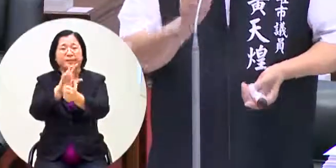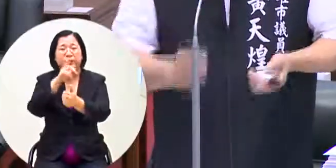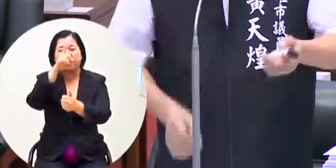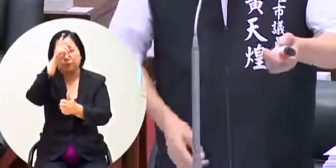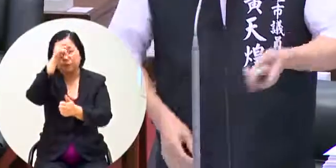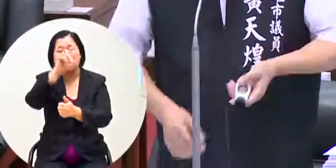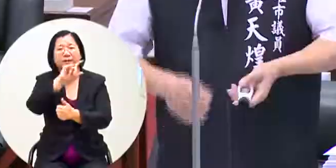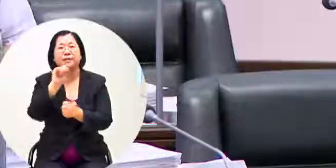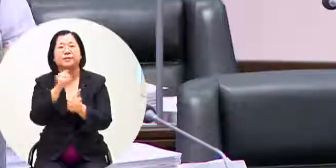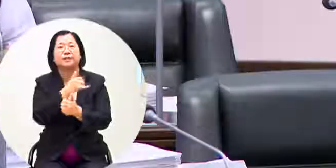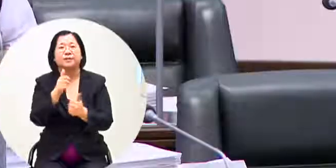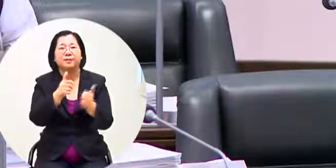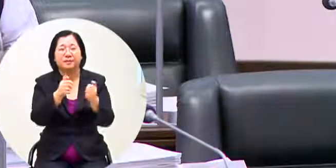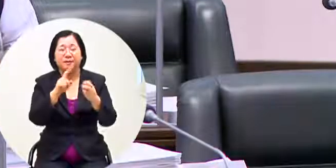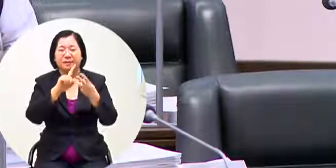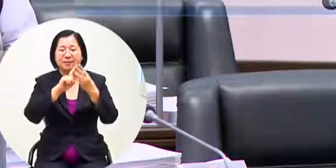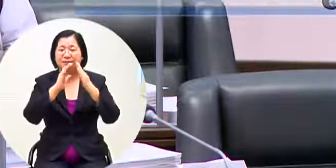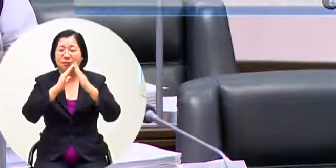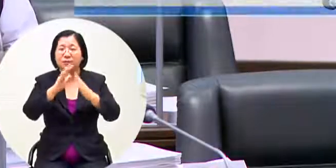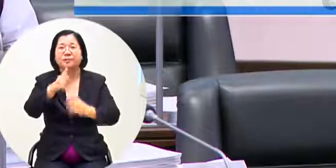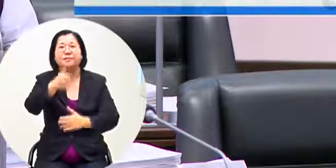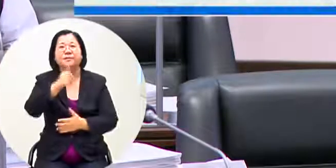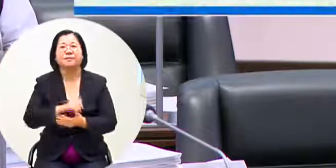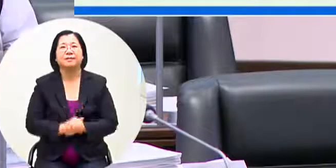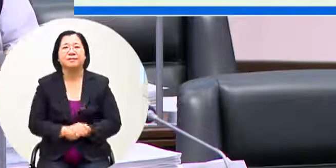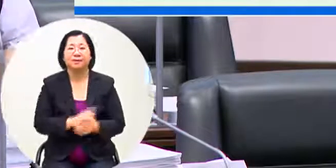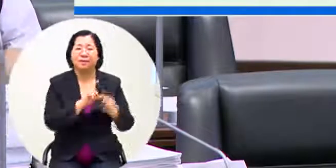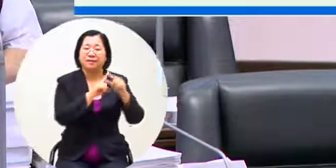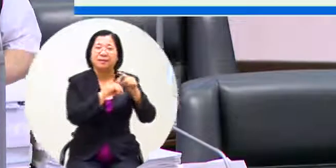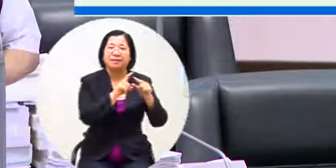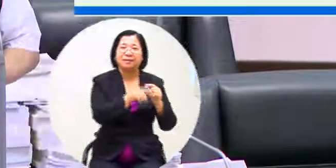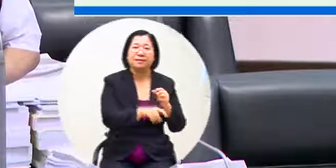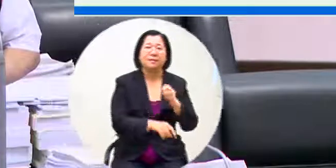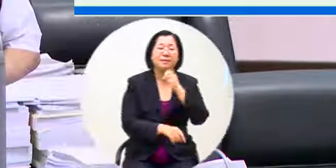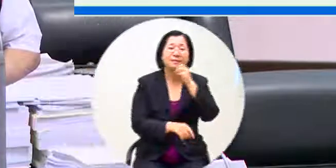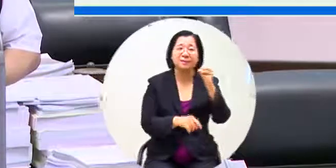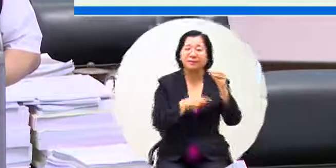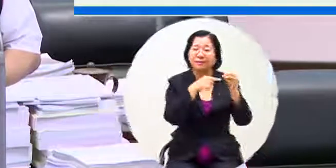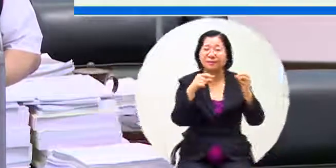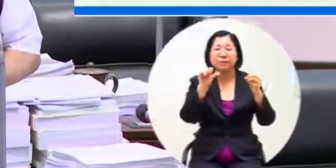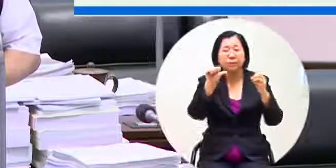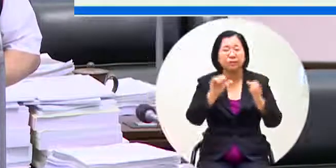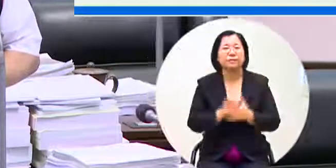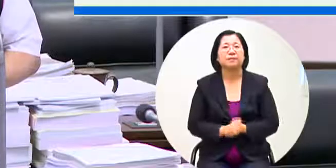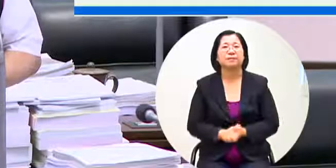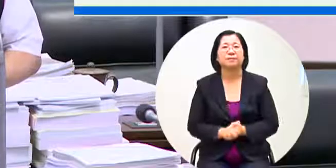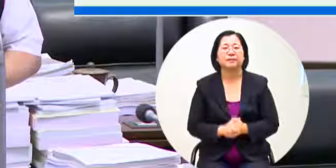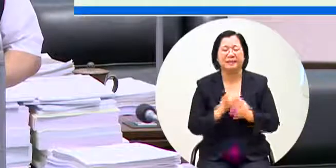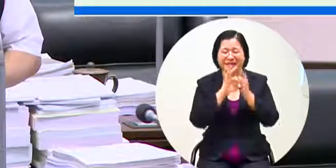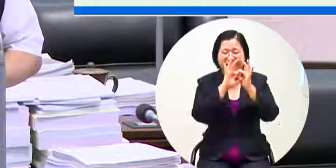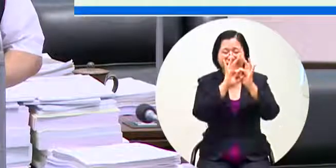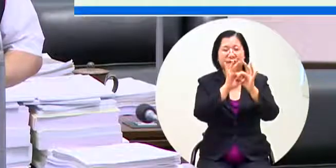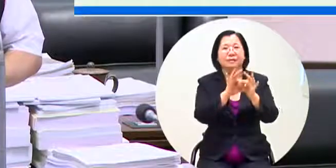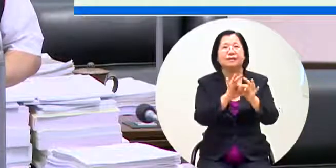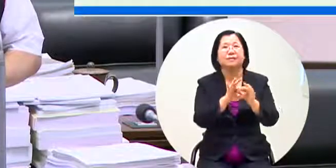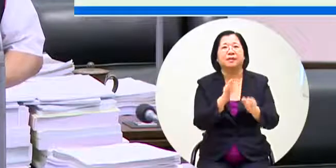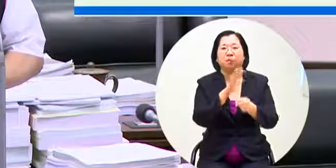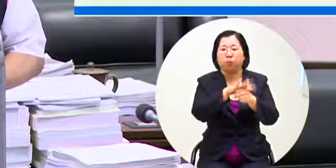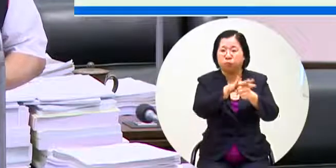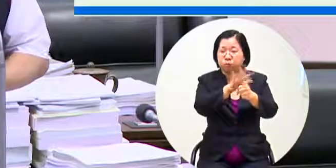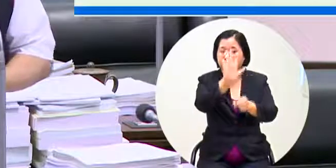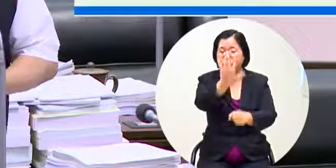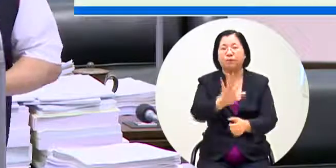想因为台中是零到这个5岁是一条龙，全部补助了吼，台南